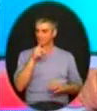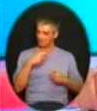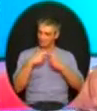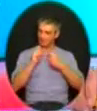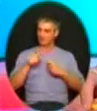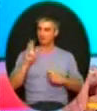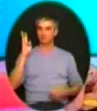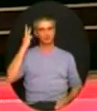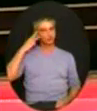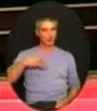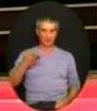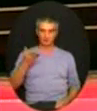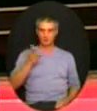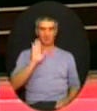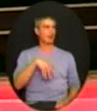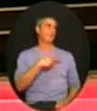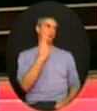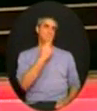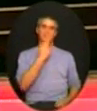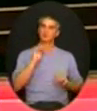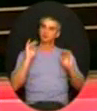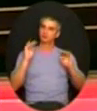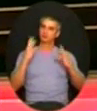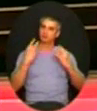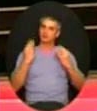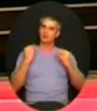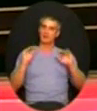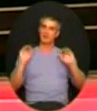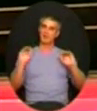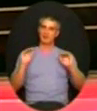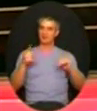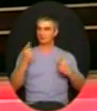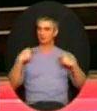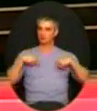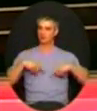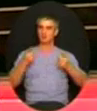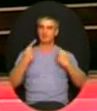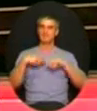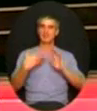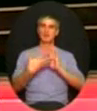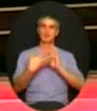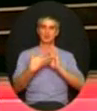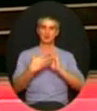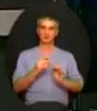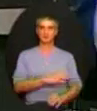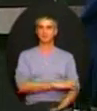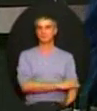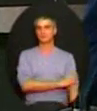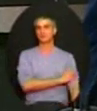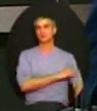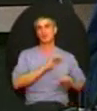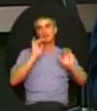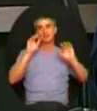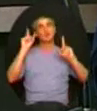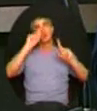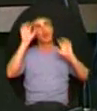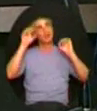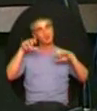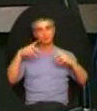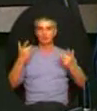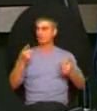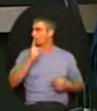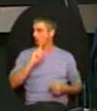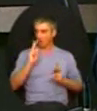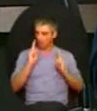חברת הכנסת שלי יחימוביץ', שלום. שפע ברכה, אורית. יושבת ראש ועדה לביקורת. אבל שיאמרת גשם אולי, אז גם זה הברכה שאולי נתברך בה.